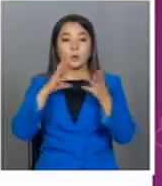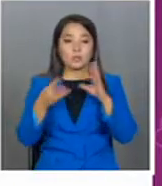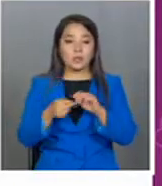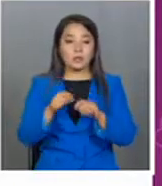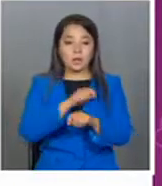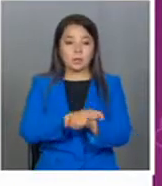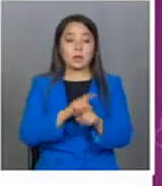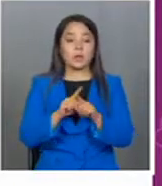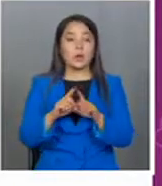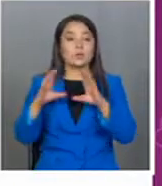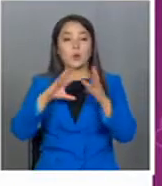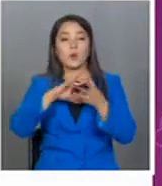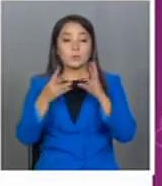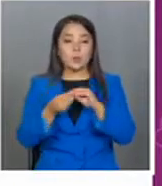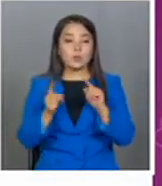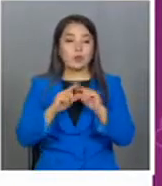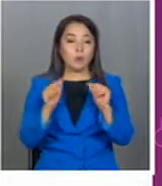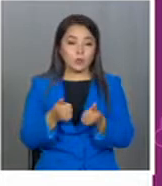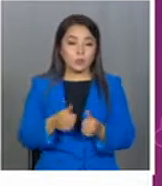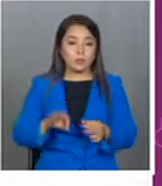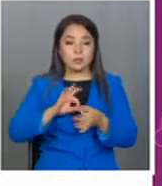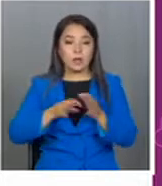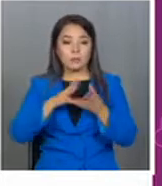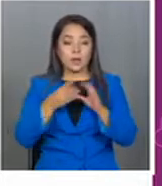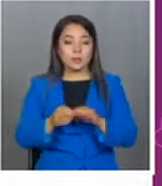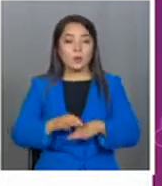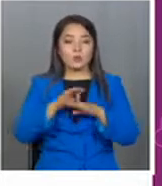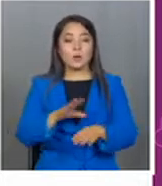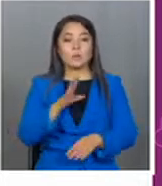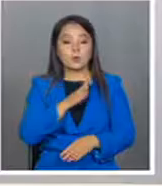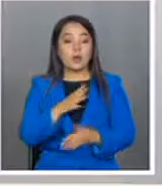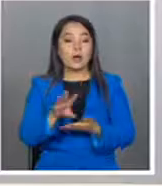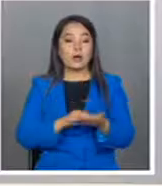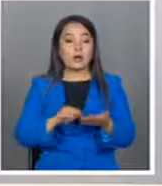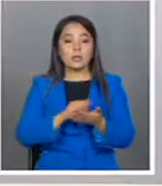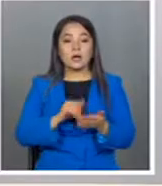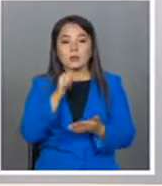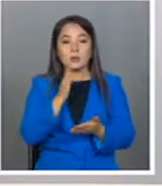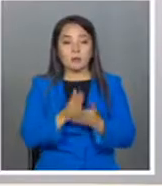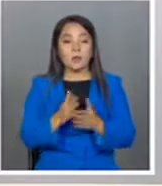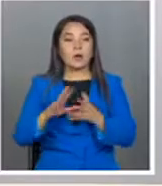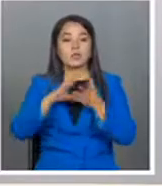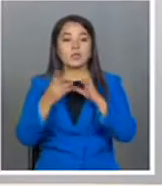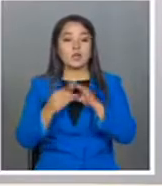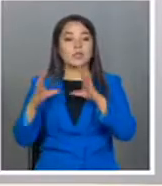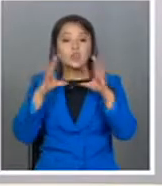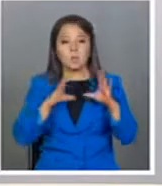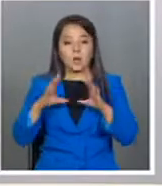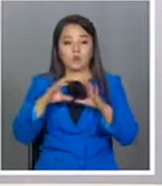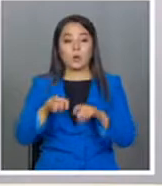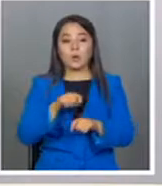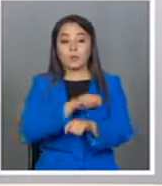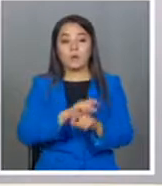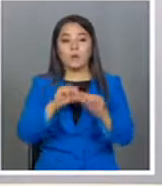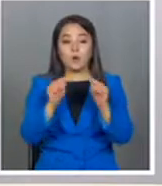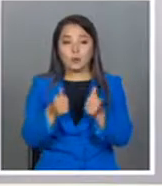дөңгелектің ауданының формулаларын өткен болатынбыз. Соны қайталап алайық. Шеңбердің ұзындығының формуласы